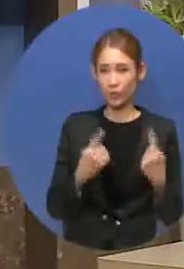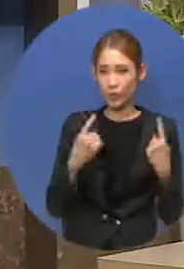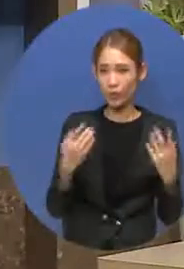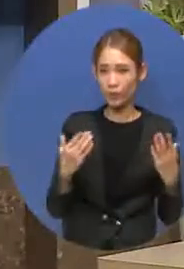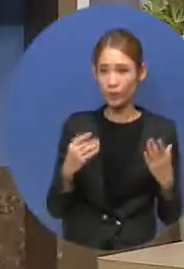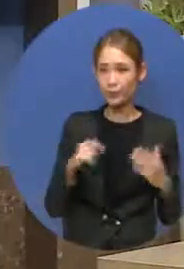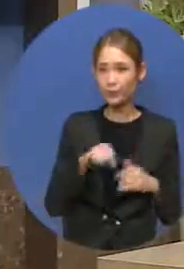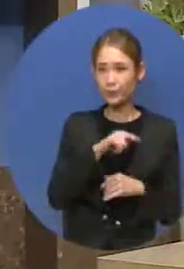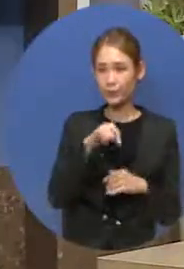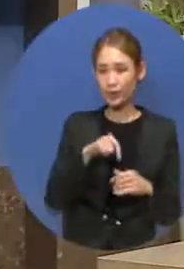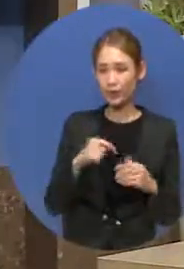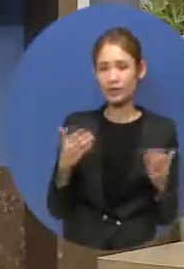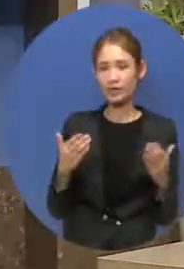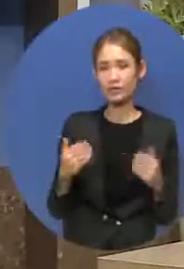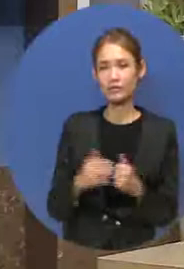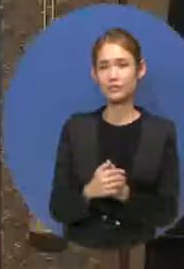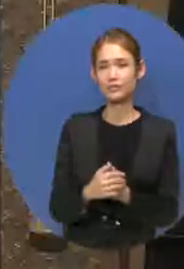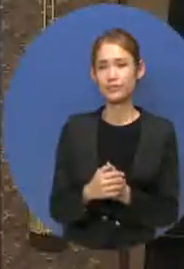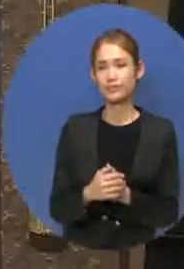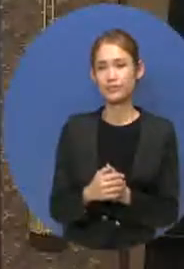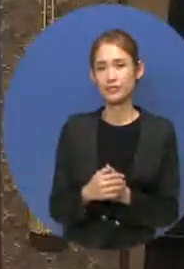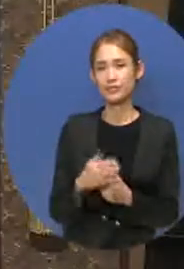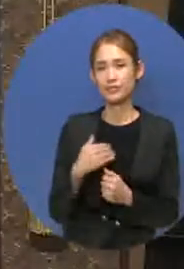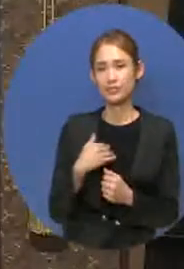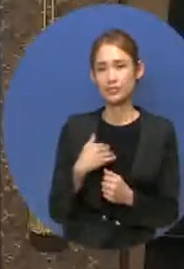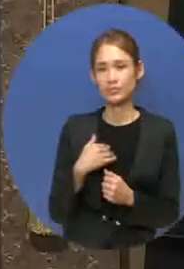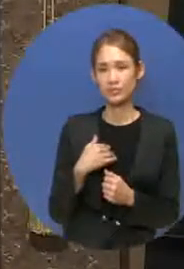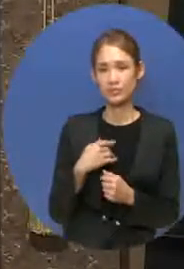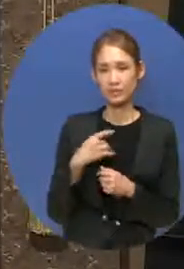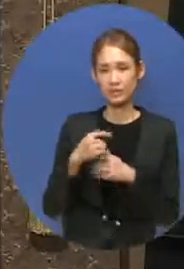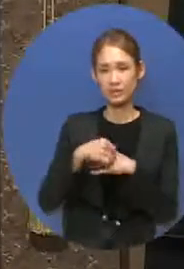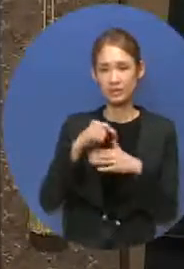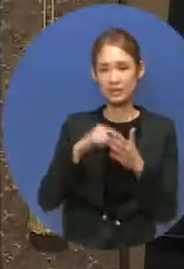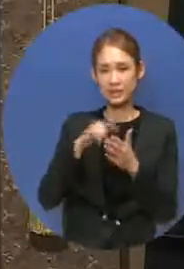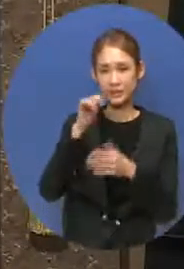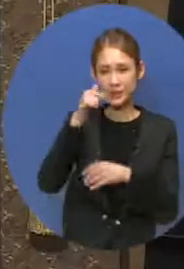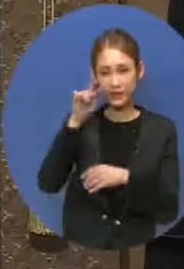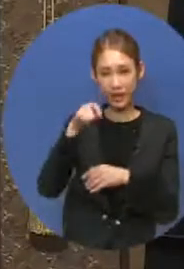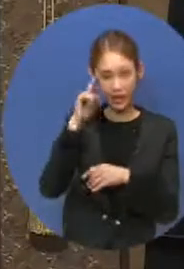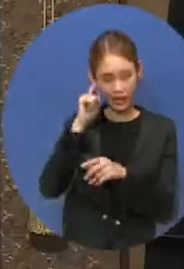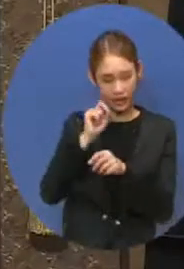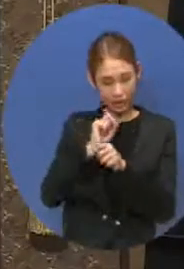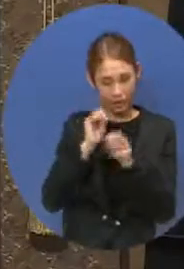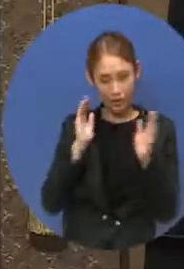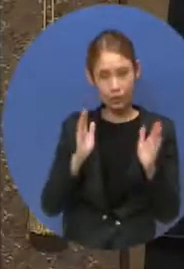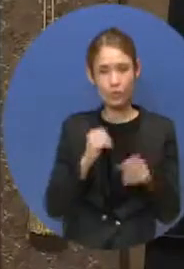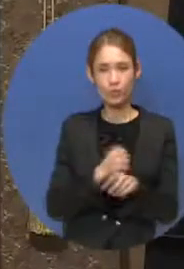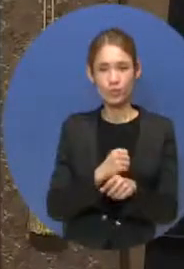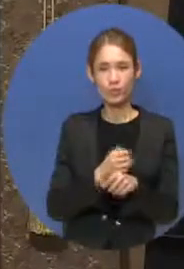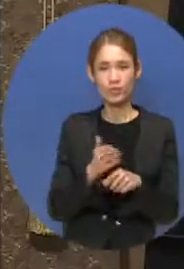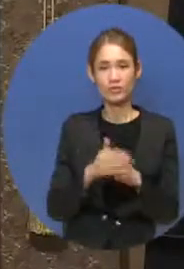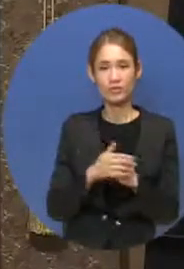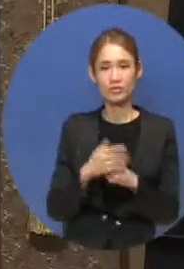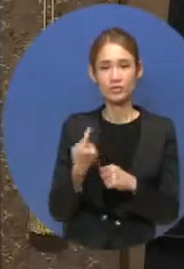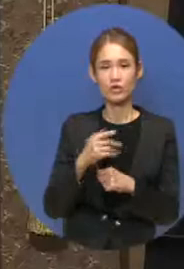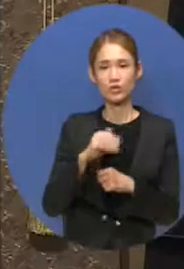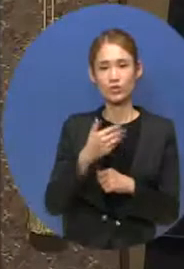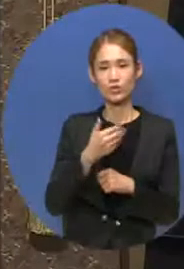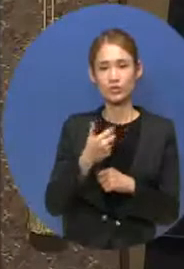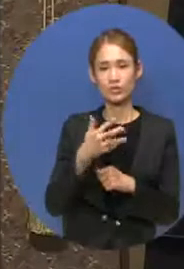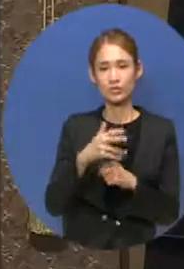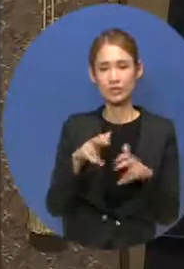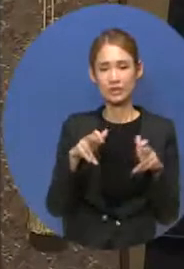사회복지에 종사를 하게 되셨어요? 저는 학부에서 심리학을 공부했어요. 그래서 아까 말씀드린 것처럼 89년에